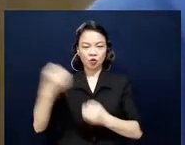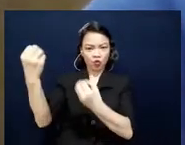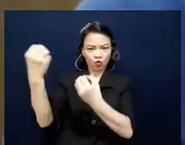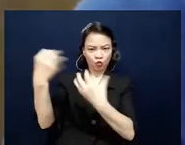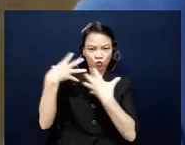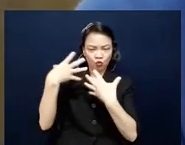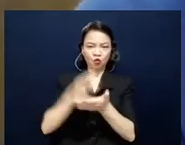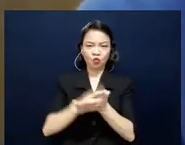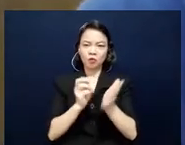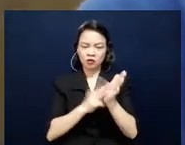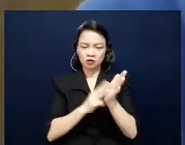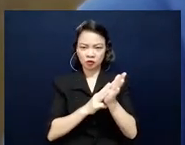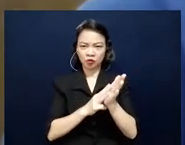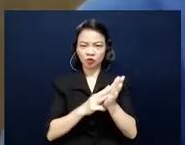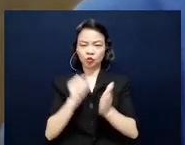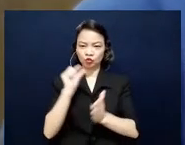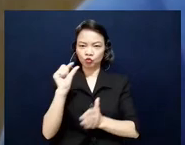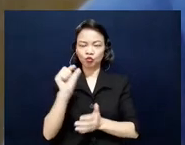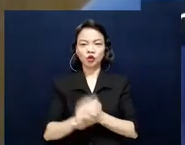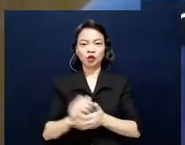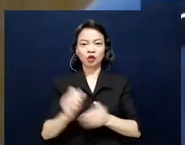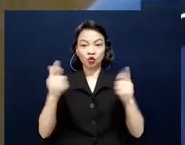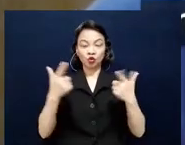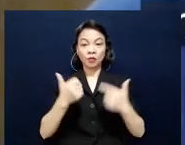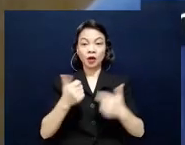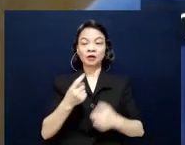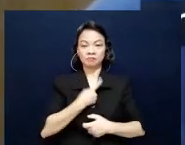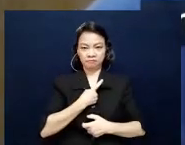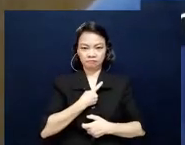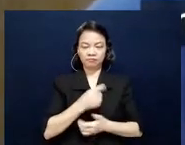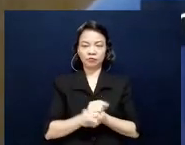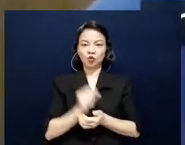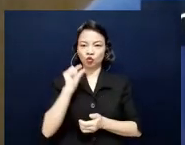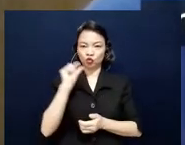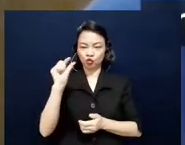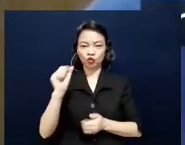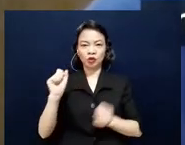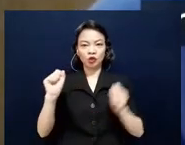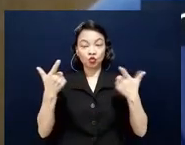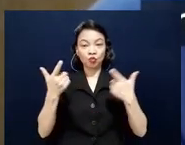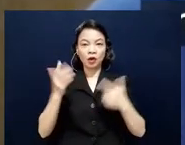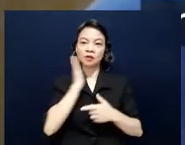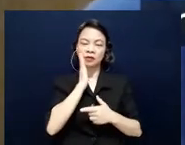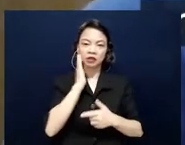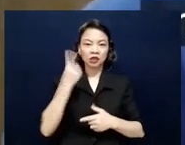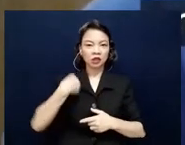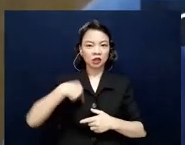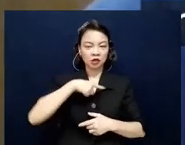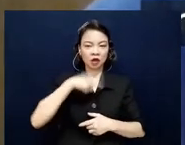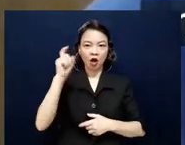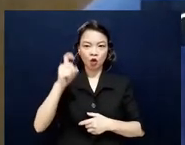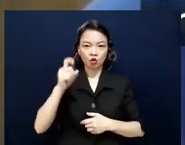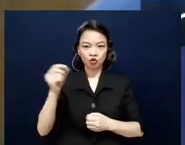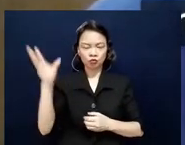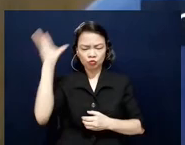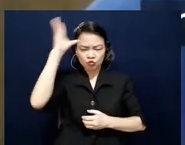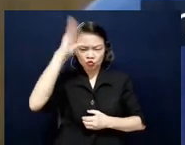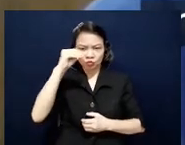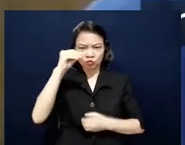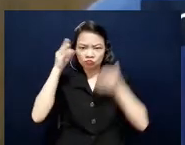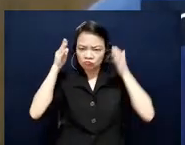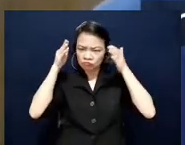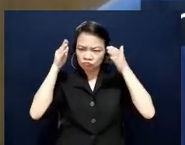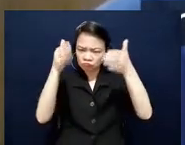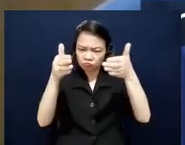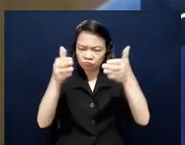relevan di kehidupan saya pribadi gitu. Di kehidupan remaja di mana kita harus lebih aware, kita harus lebih update, kita